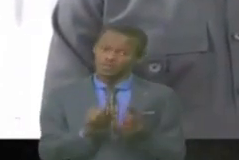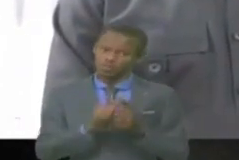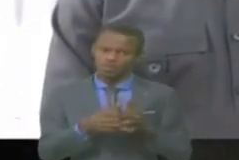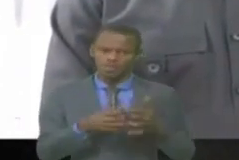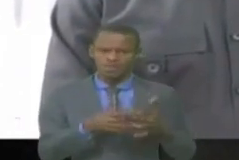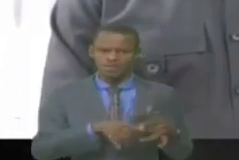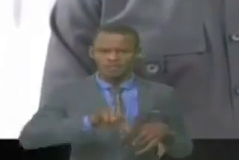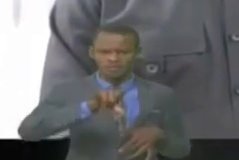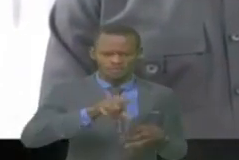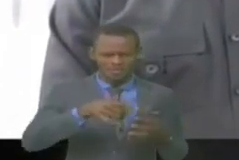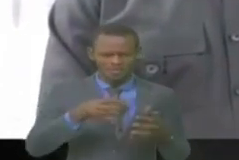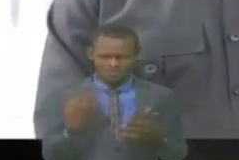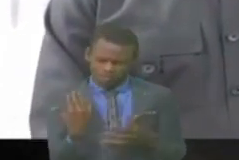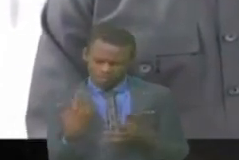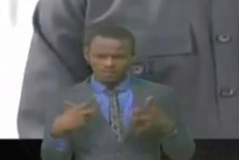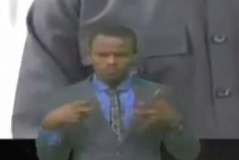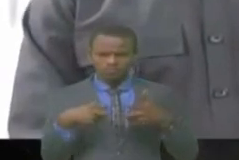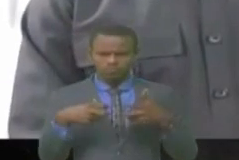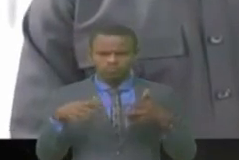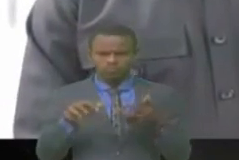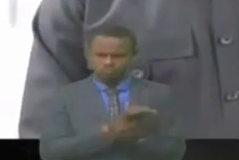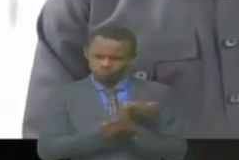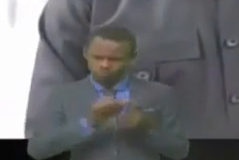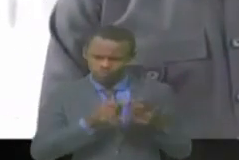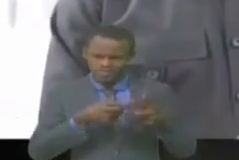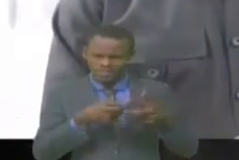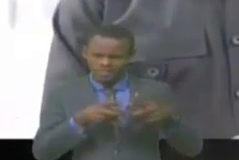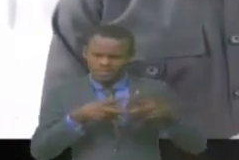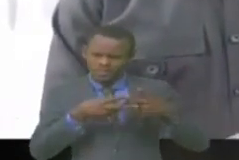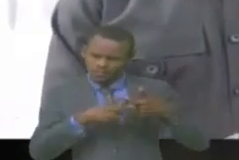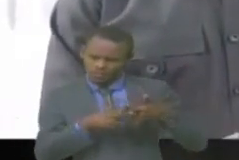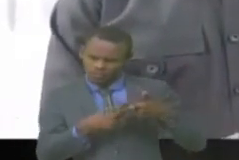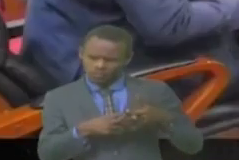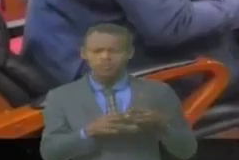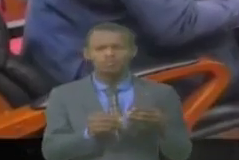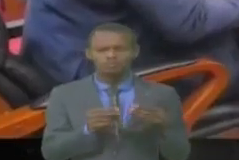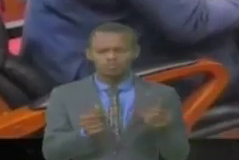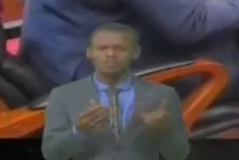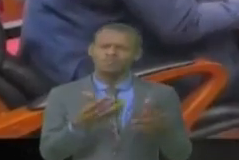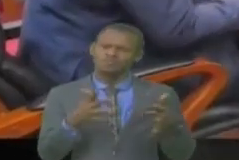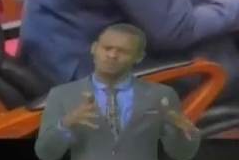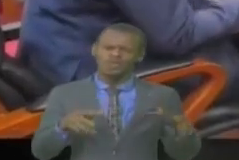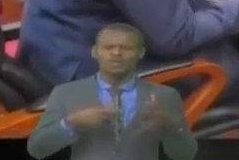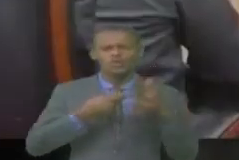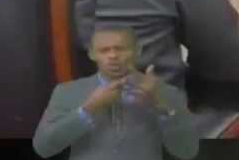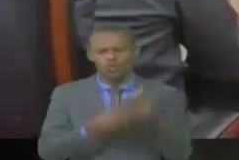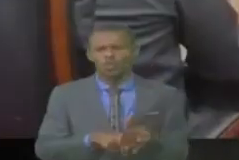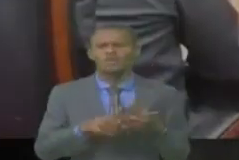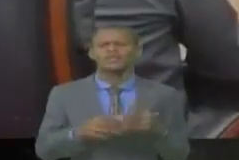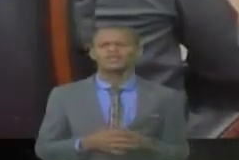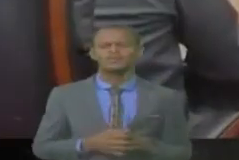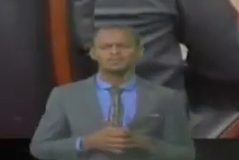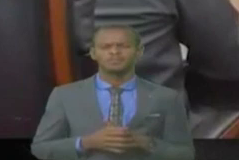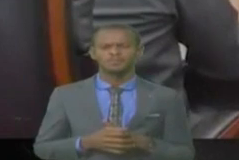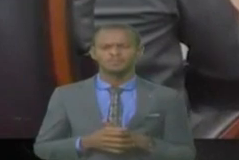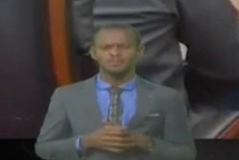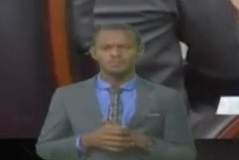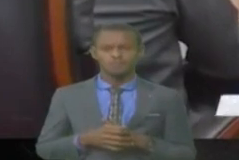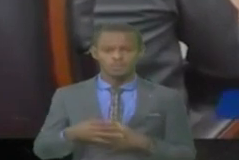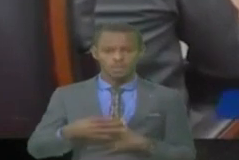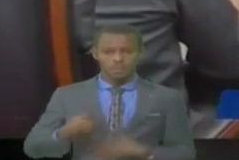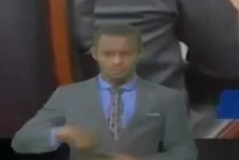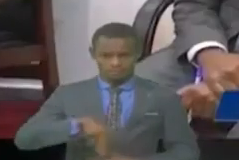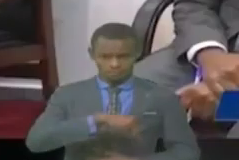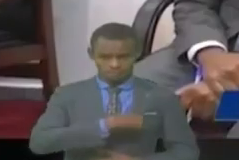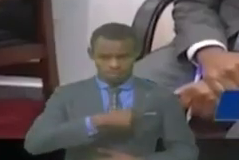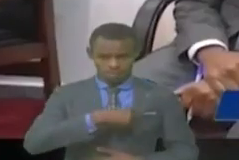reste le mot-clé au fait de notre exploitation, la sécurité d'abord. Membre de l'Association des transports aériens internationaux,